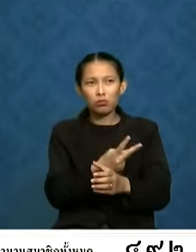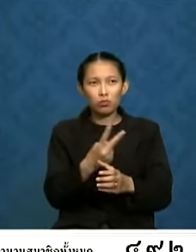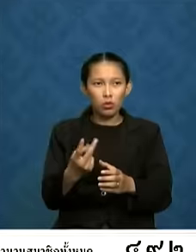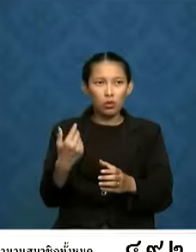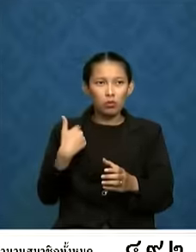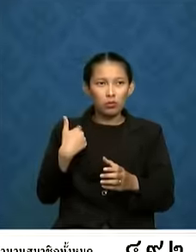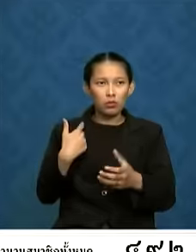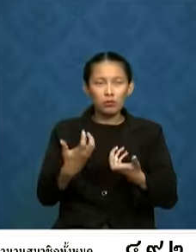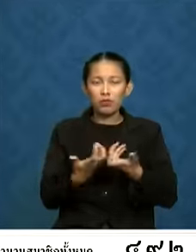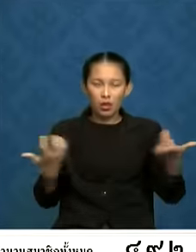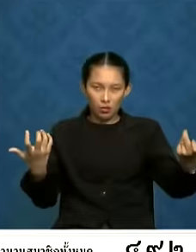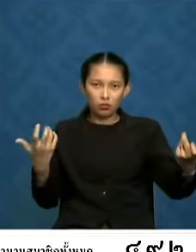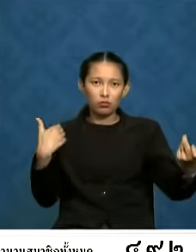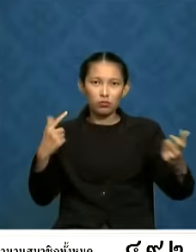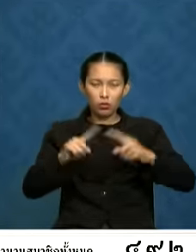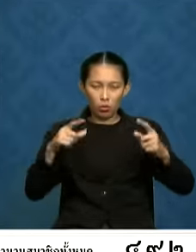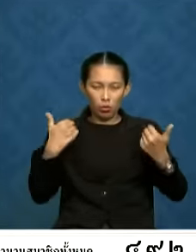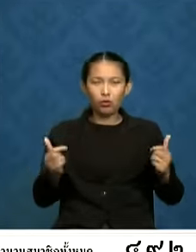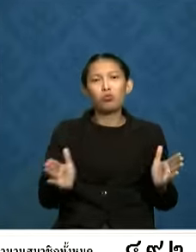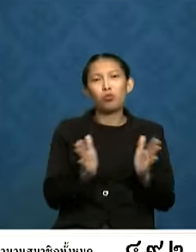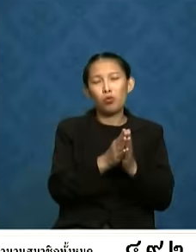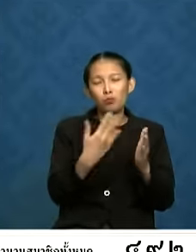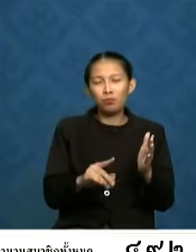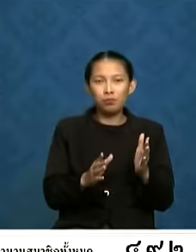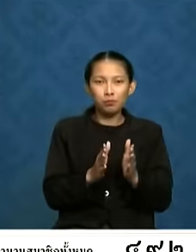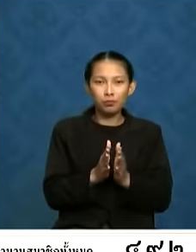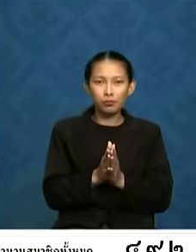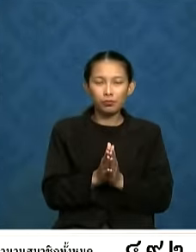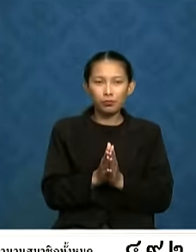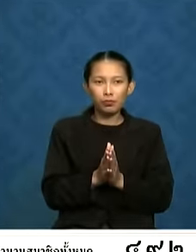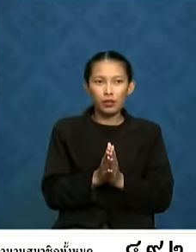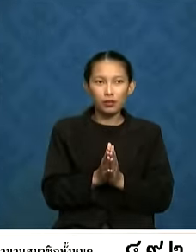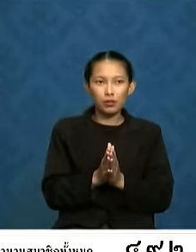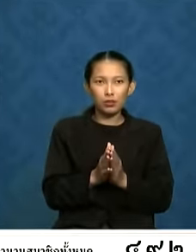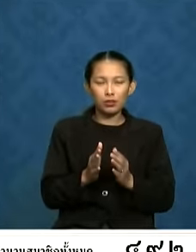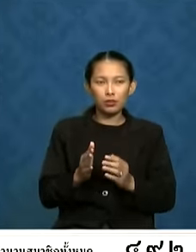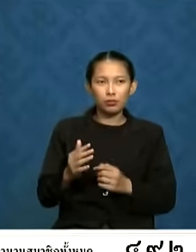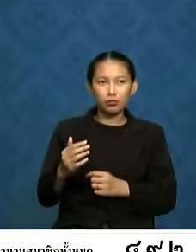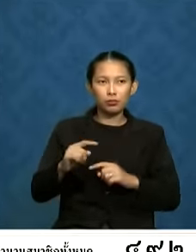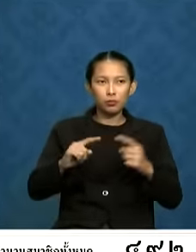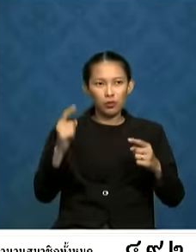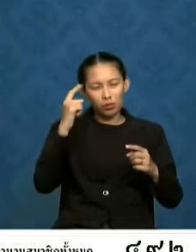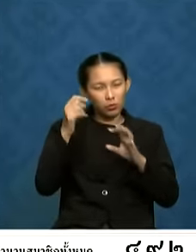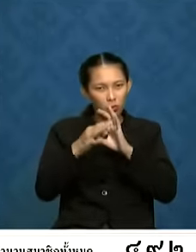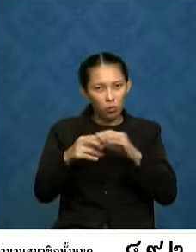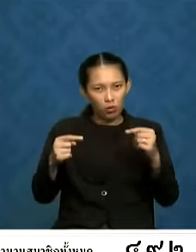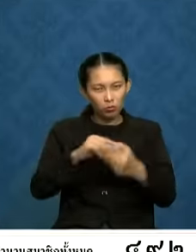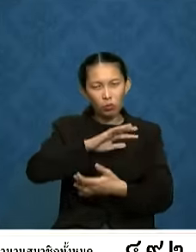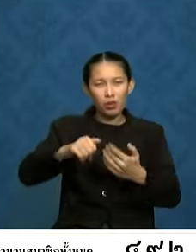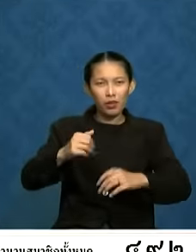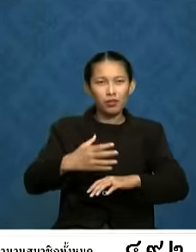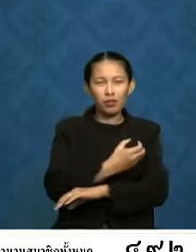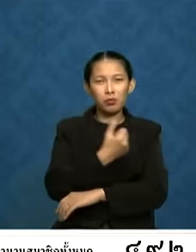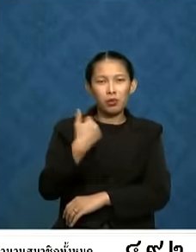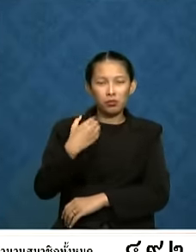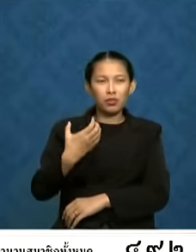เขาอยู่กันคนละข้างฮะวันนี้อยู่ข้างเดียวกันแล้วนะครับผมคิดว่าความน่ากังวลในเรื่องของบรรยากาศทางการเมืองเนี่ยนะครับครับผม